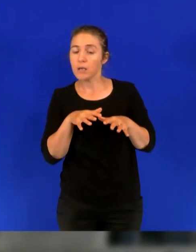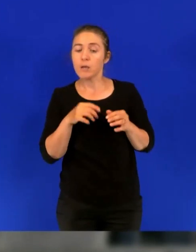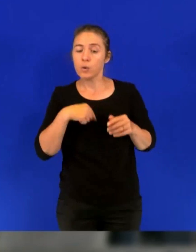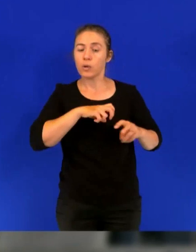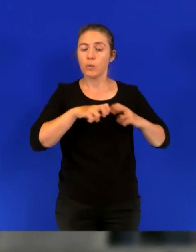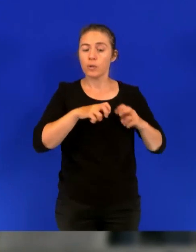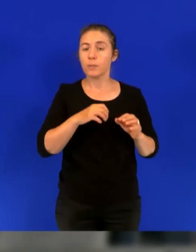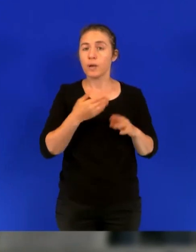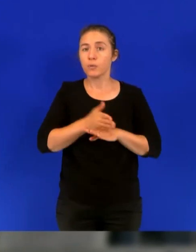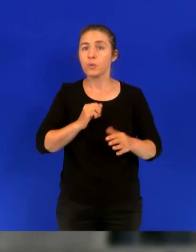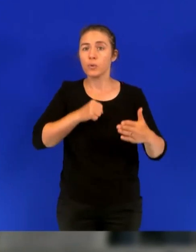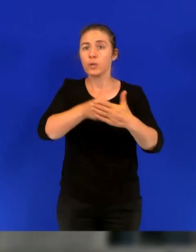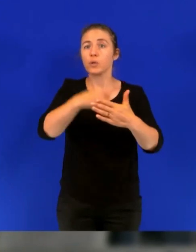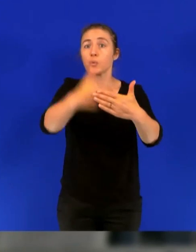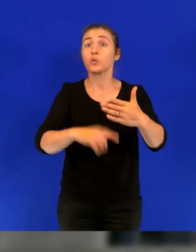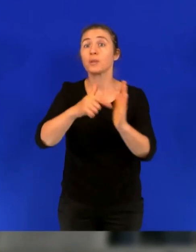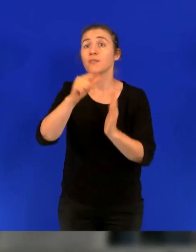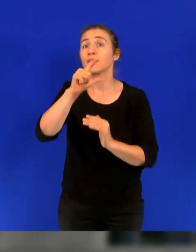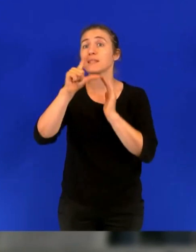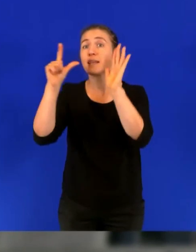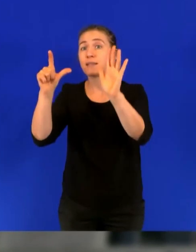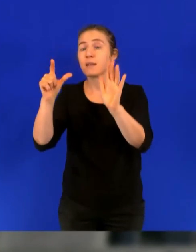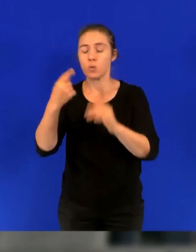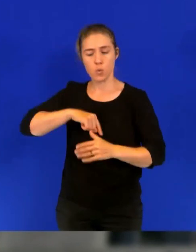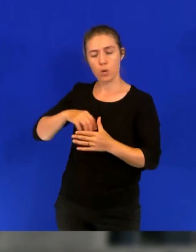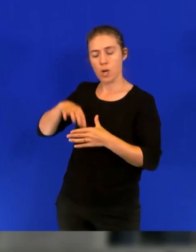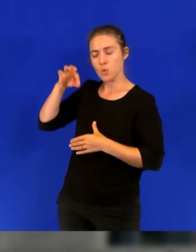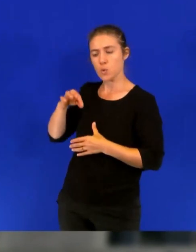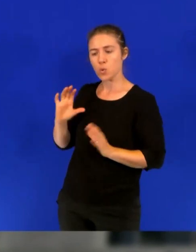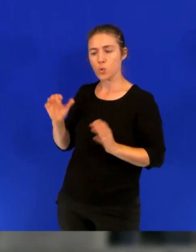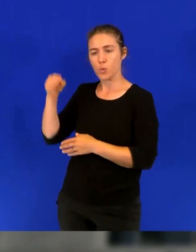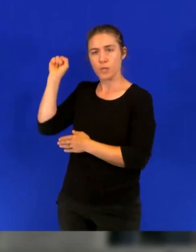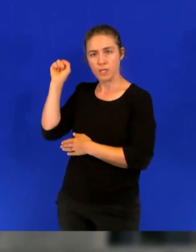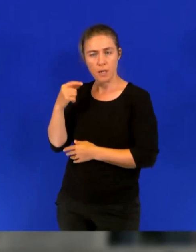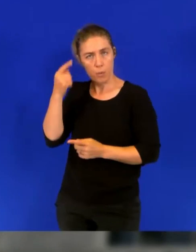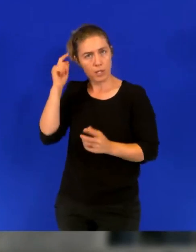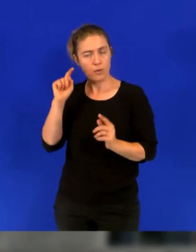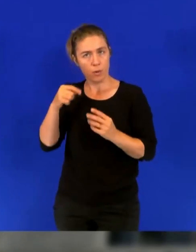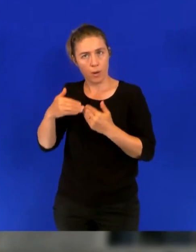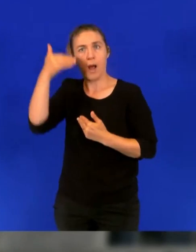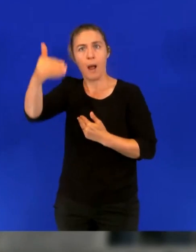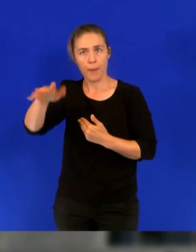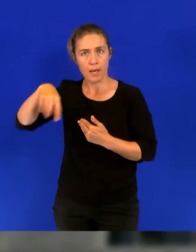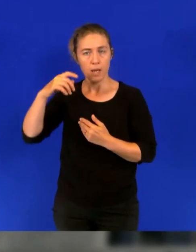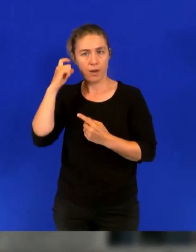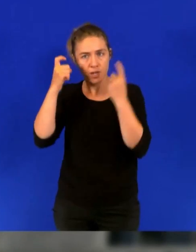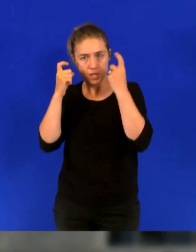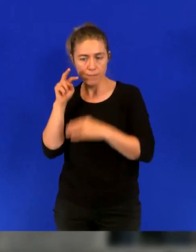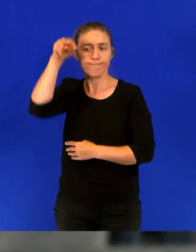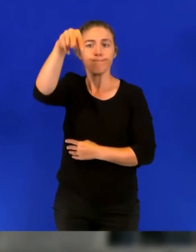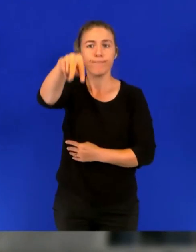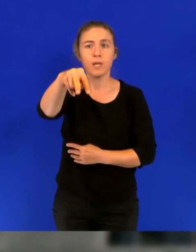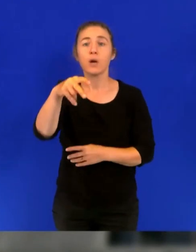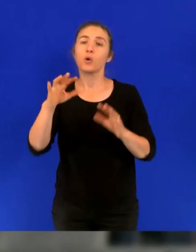2027. Pour les élus communistes, il est déjà temps de penser à l'après, en explorant les perspectives de développement du tramway à